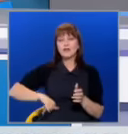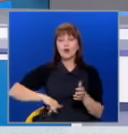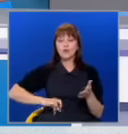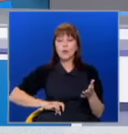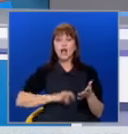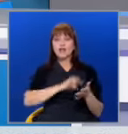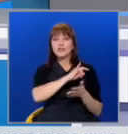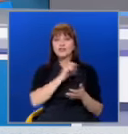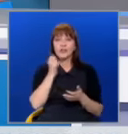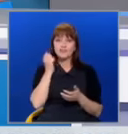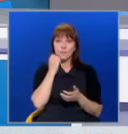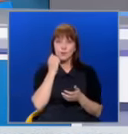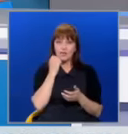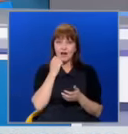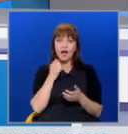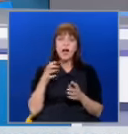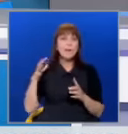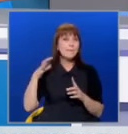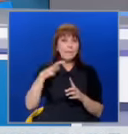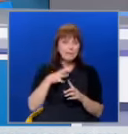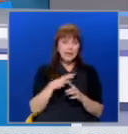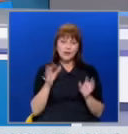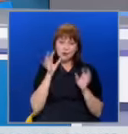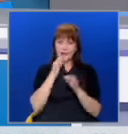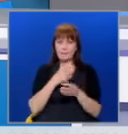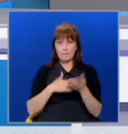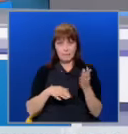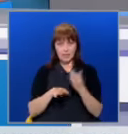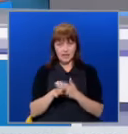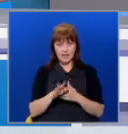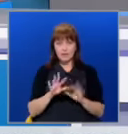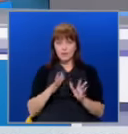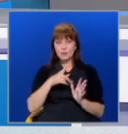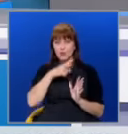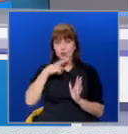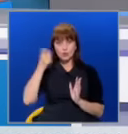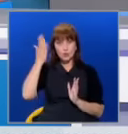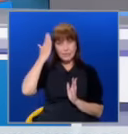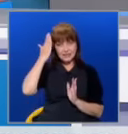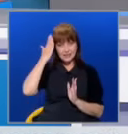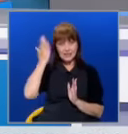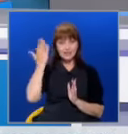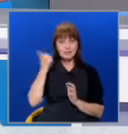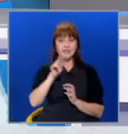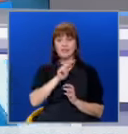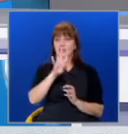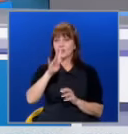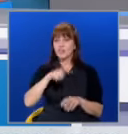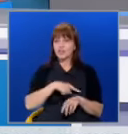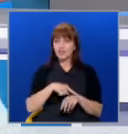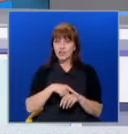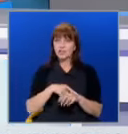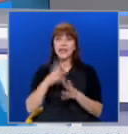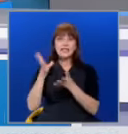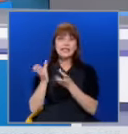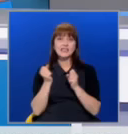кацащите пренасочвани. При нападението няма пострадали. Според Руското министерство на отбраната за изминалото денонощие са обезвредени общо